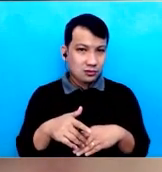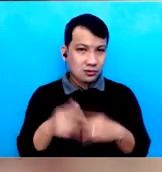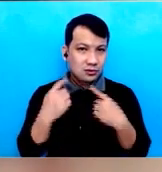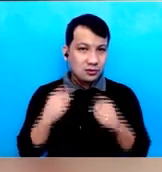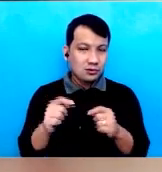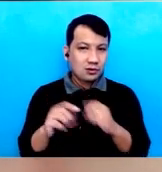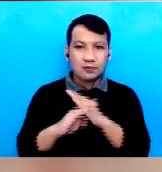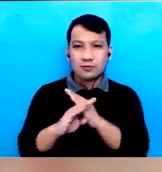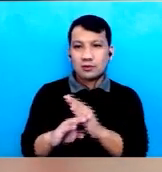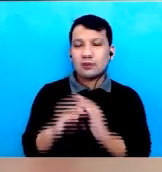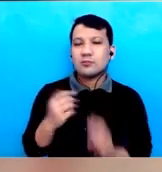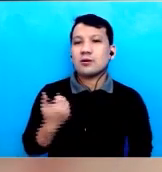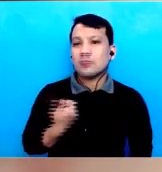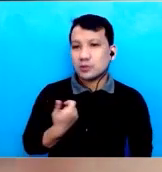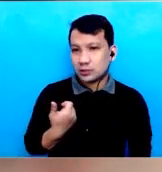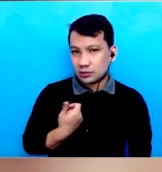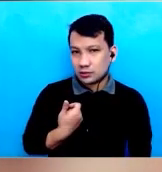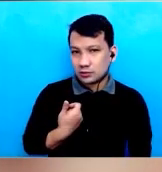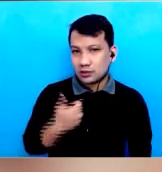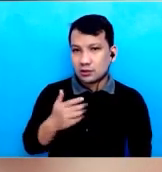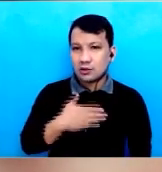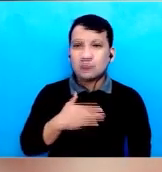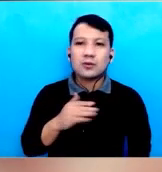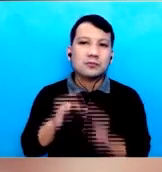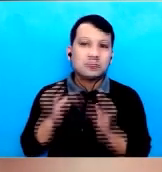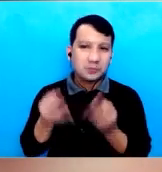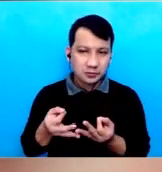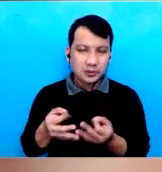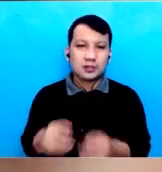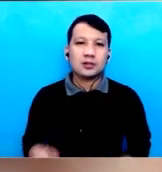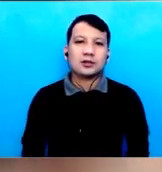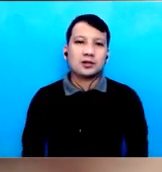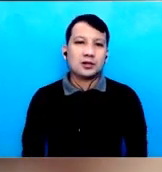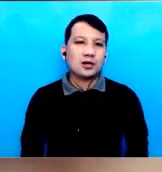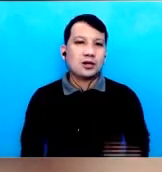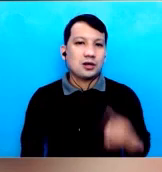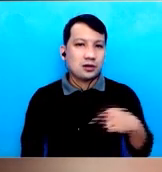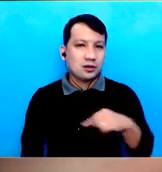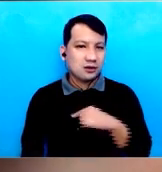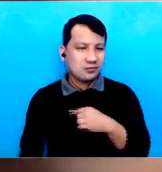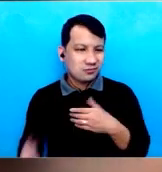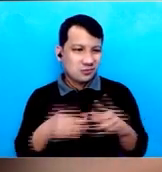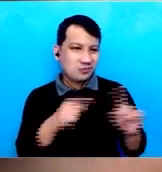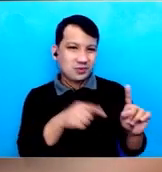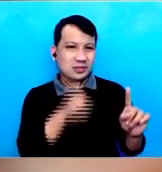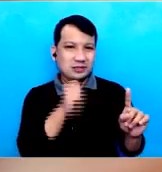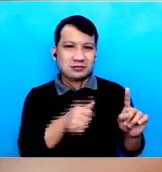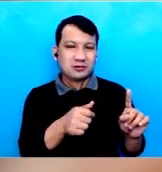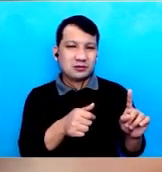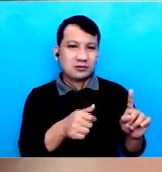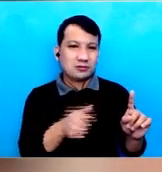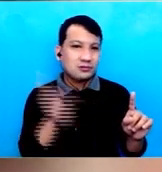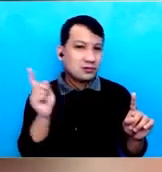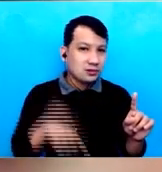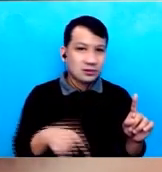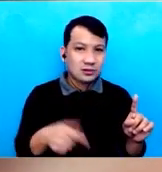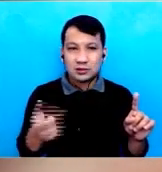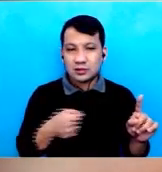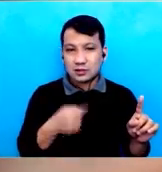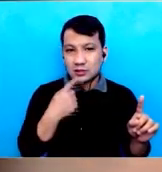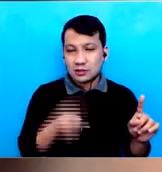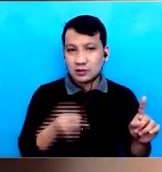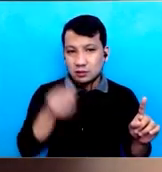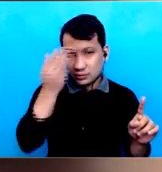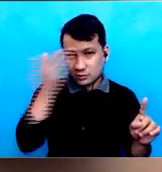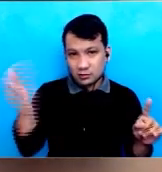myself and my family also. Because people are accusing me sa bagay na hindi ko naman ginawa. Tinatawag nila akong kabit,